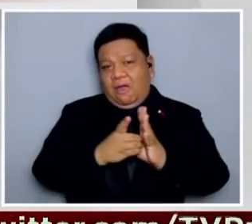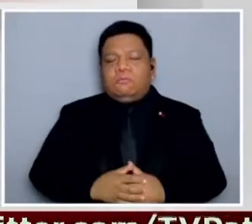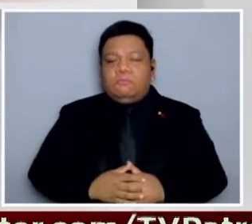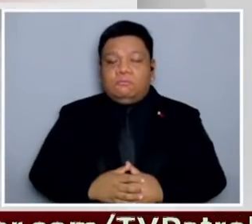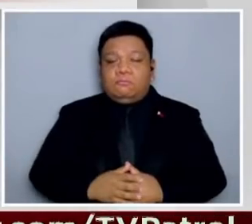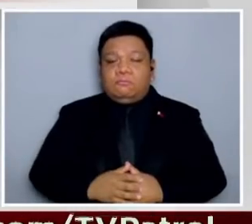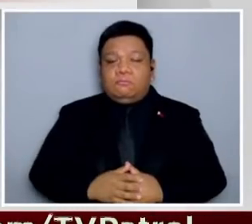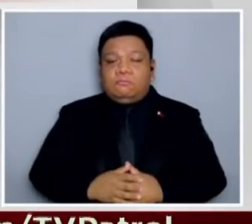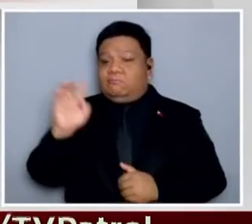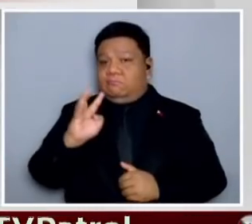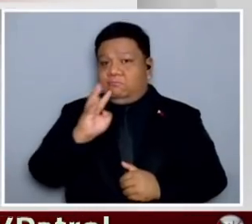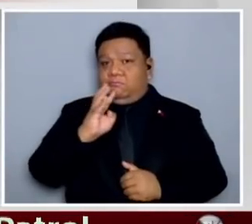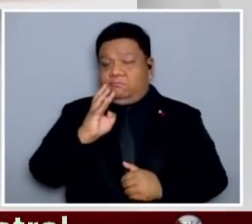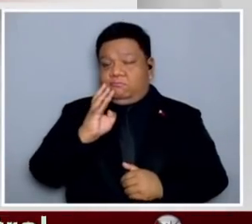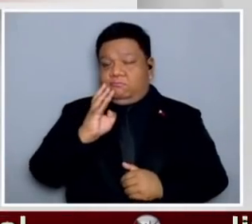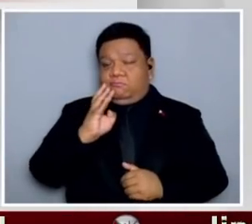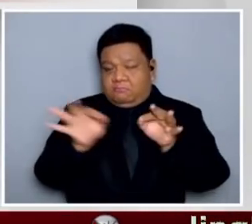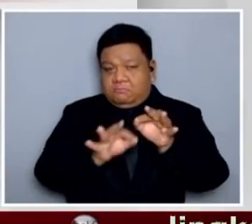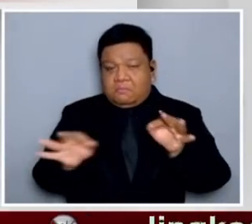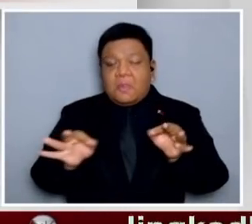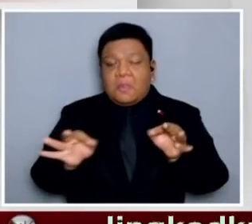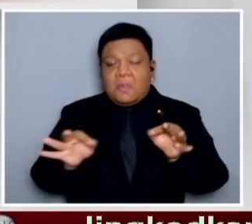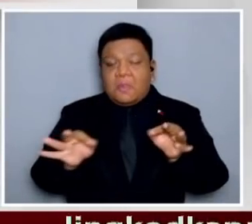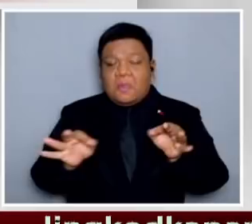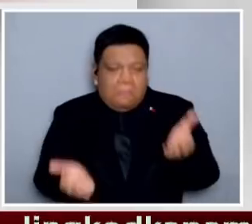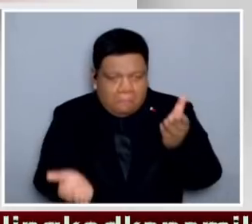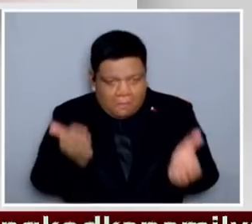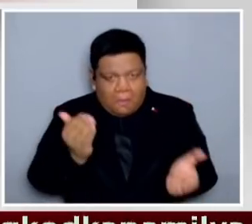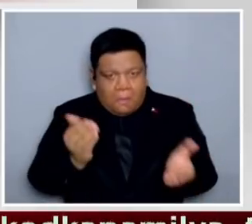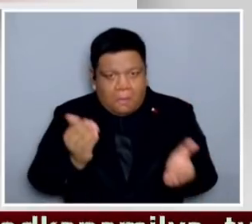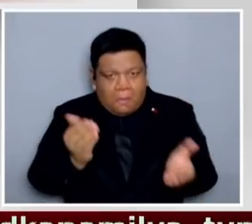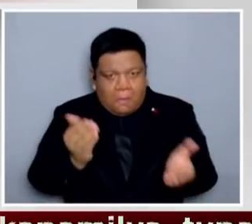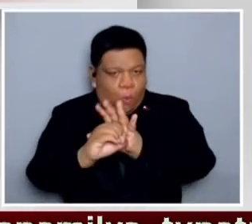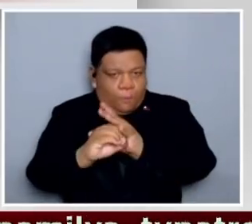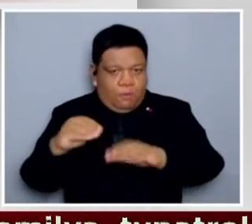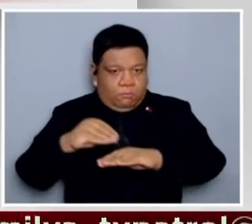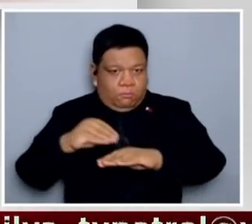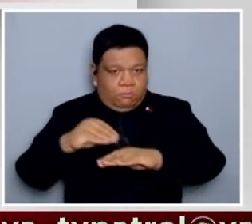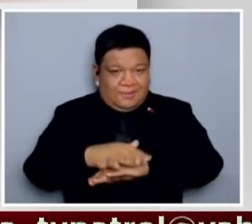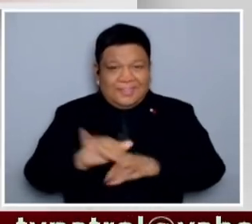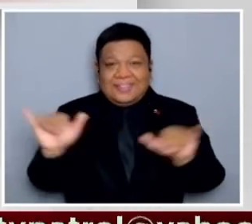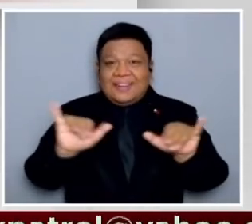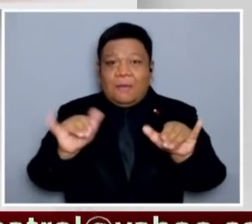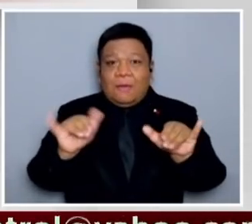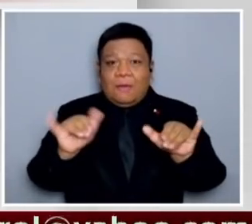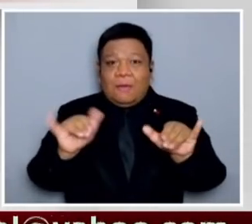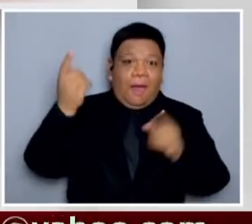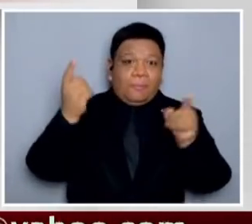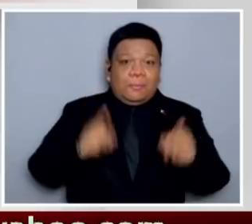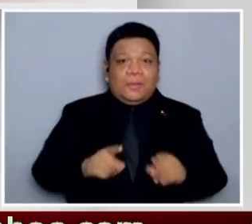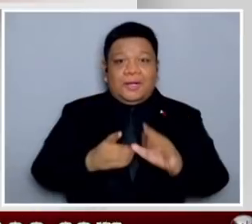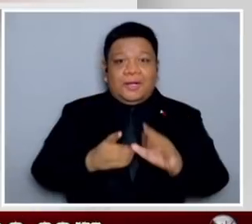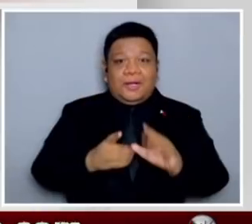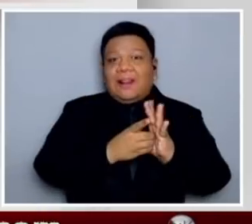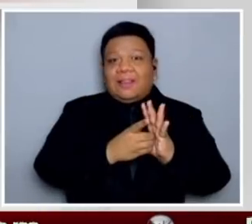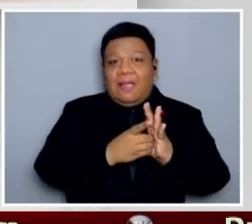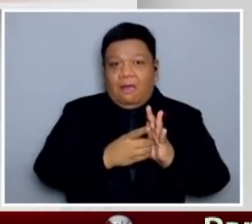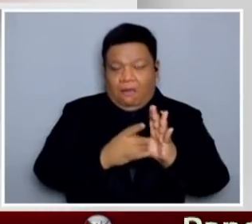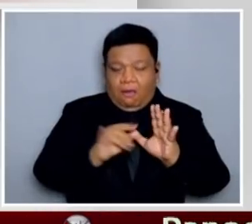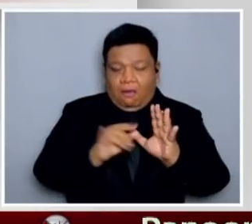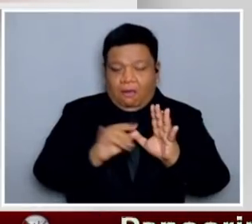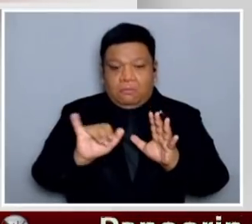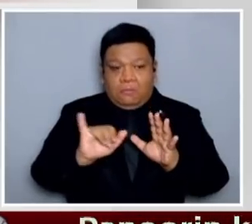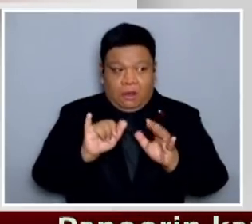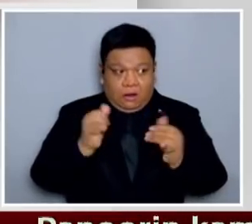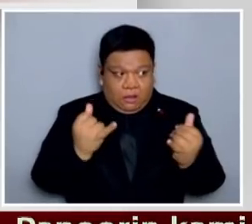na Omicron. And ganito rin naman nangyari sa atin, pumasok yung Delta. This is possible na kung ganito kabilis yung pagdami ng